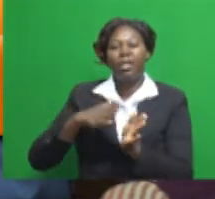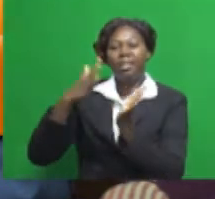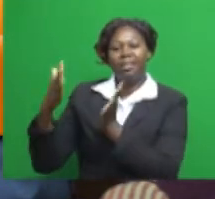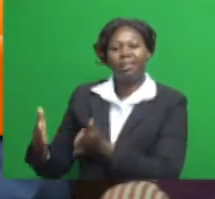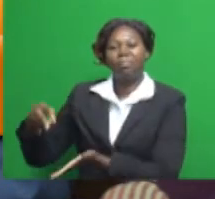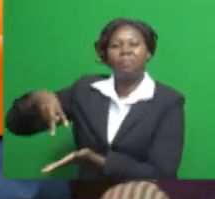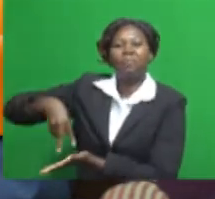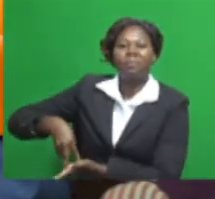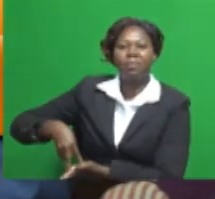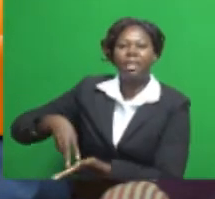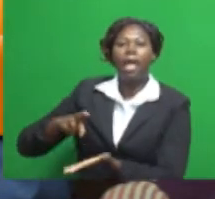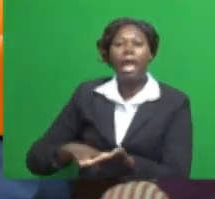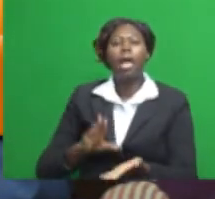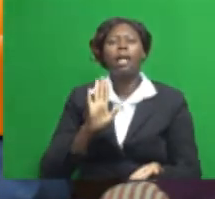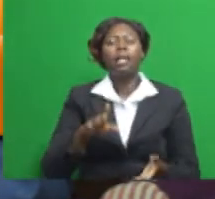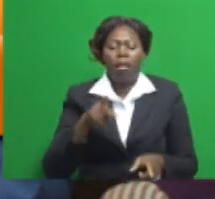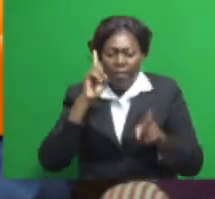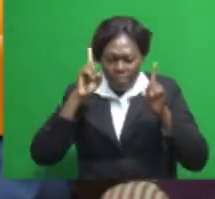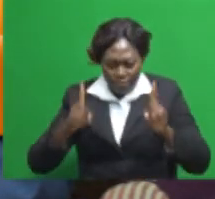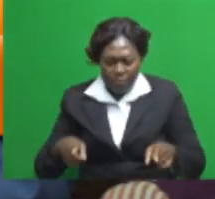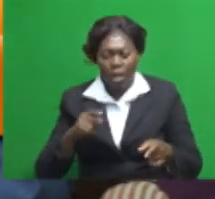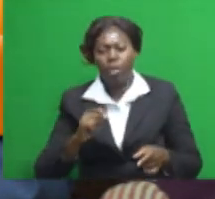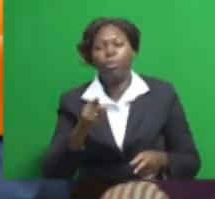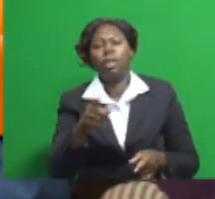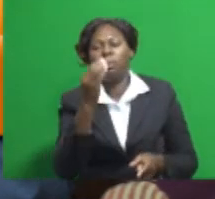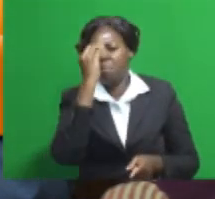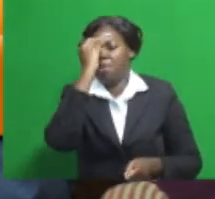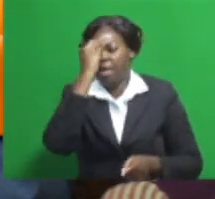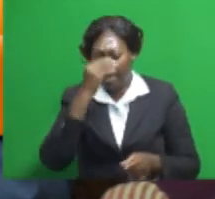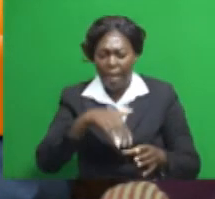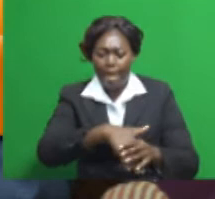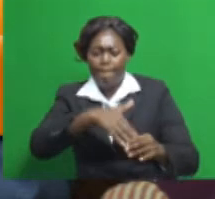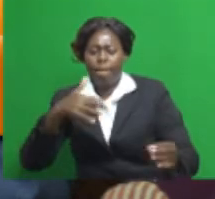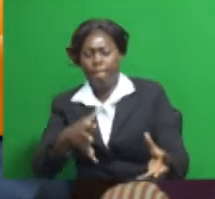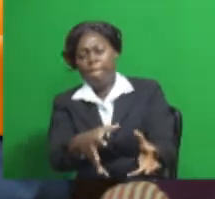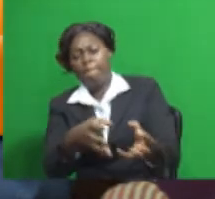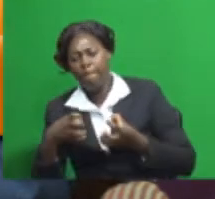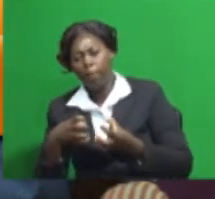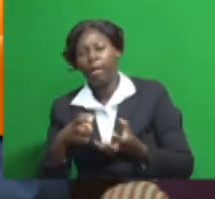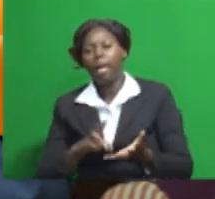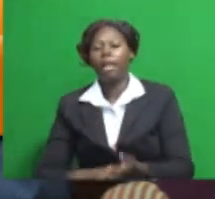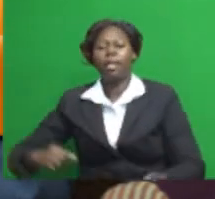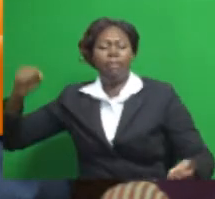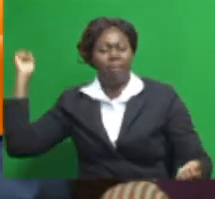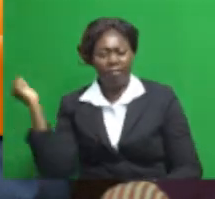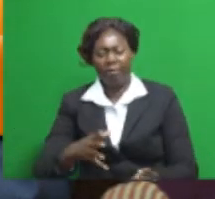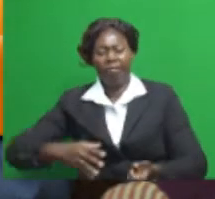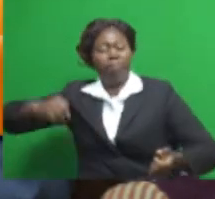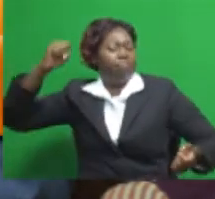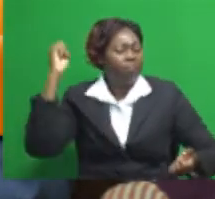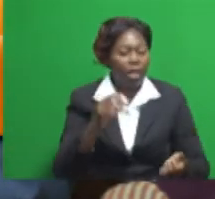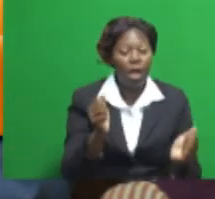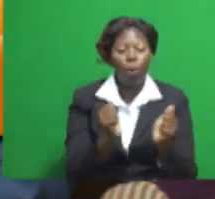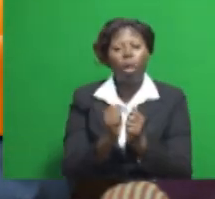dzavo vakamhanyira kwaari vose pamwe chete. Vakamubudisira kunze kweguta ndokumutaka namabwe